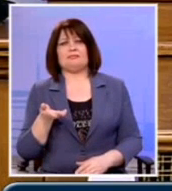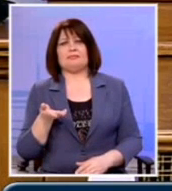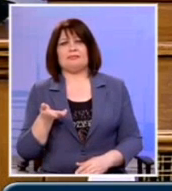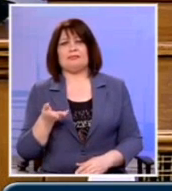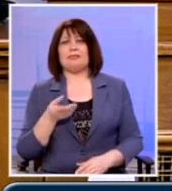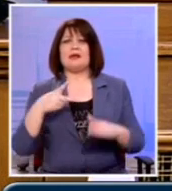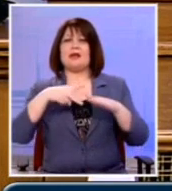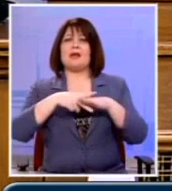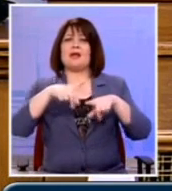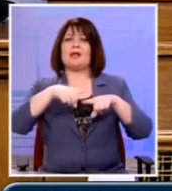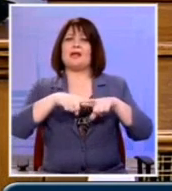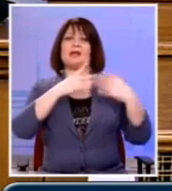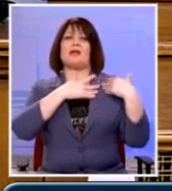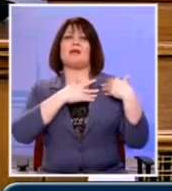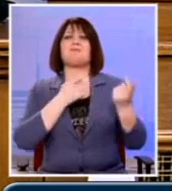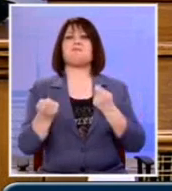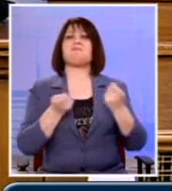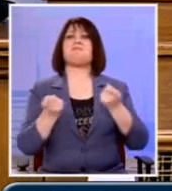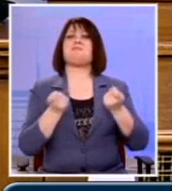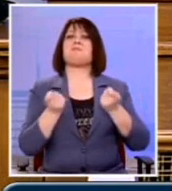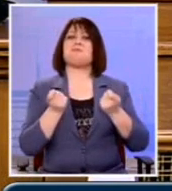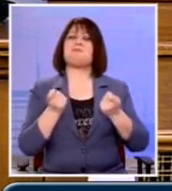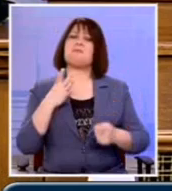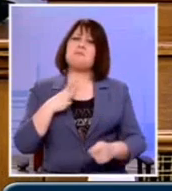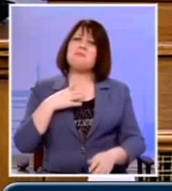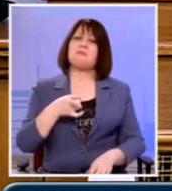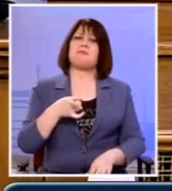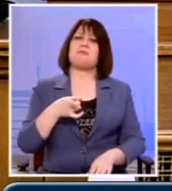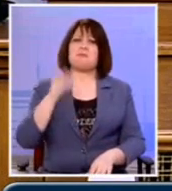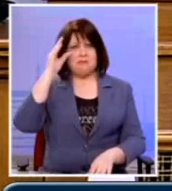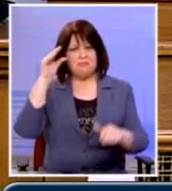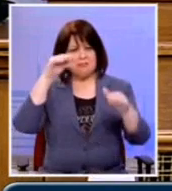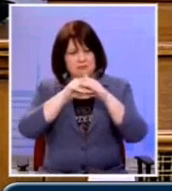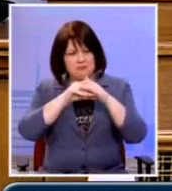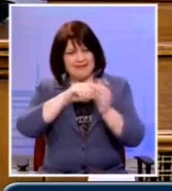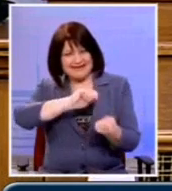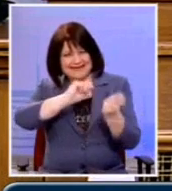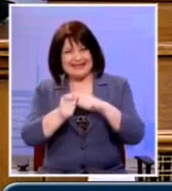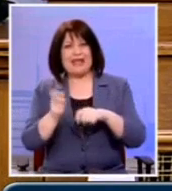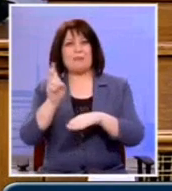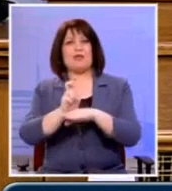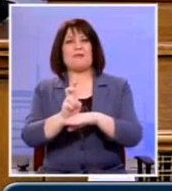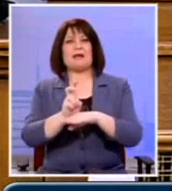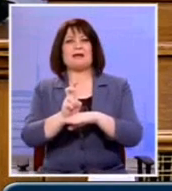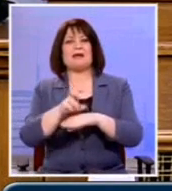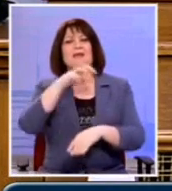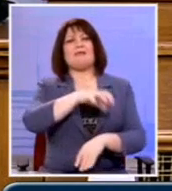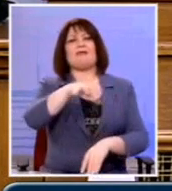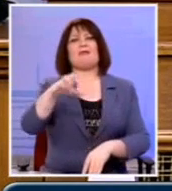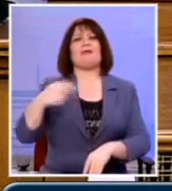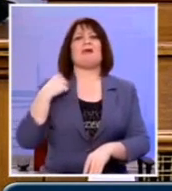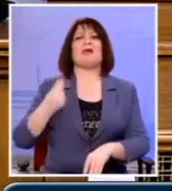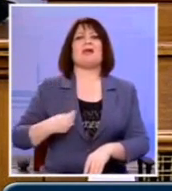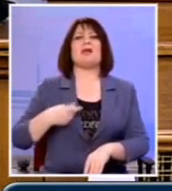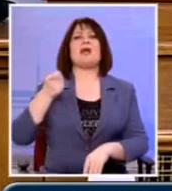ορίστηκε ως διαχειριστής και κατά το δοκούν σε ένα κοινό κεφάλαιο μετέτρεπε τα αποθεματικά όλων των φορέων του Δημοσίου και